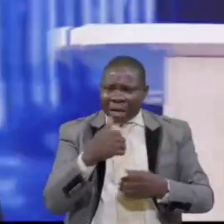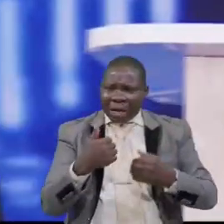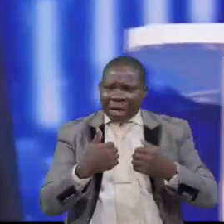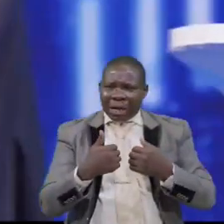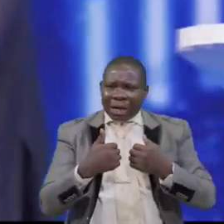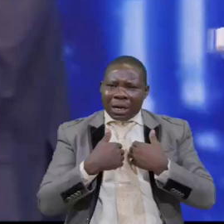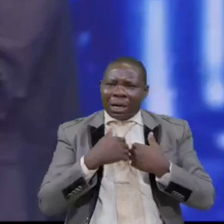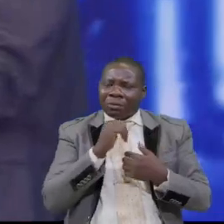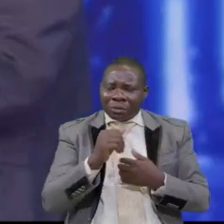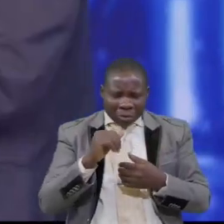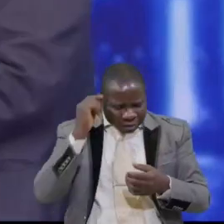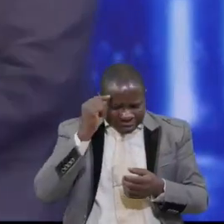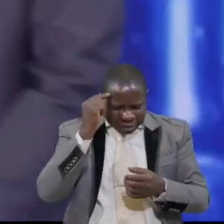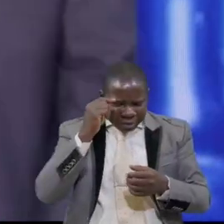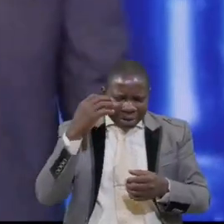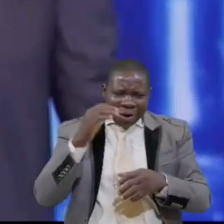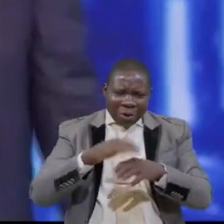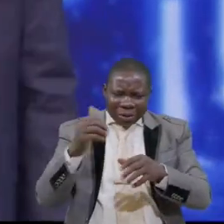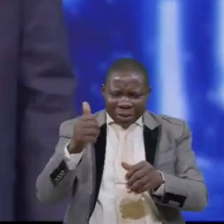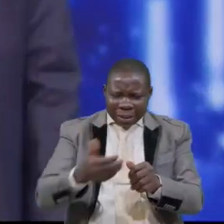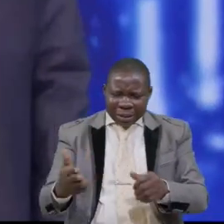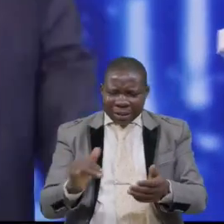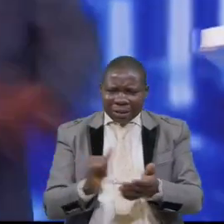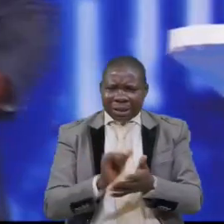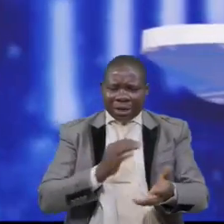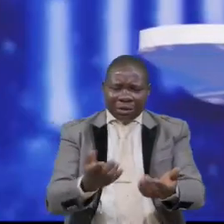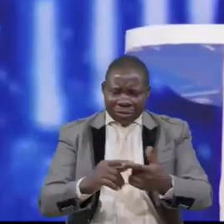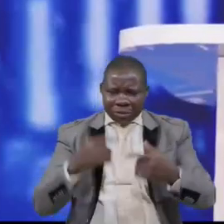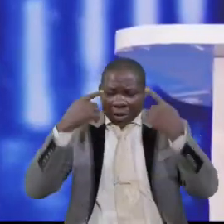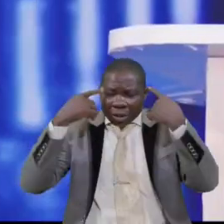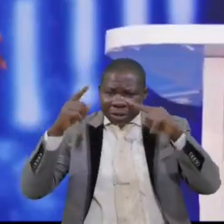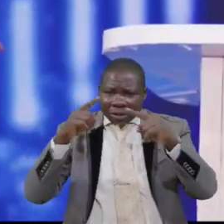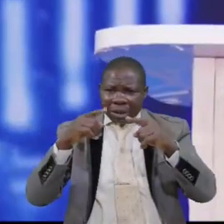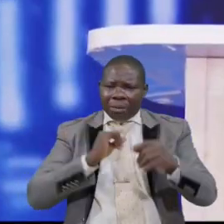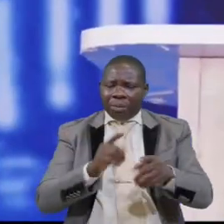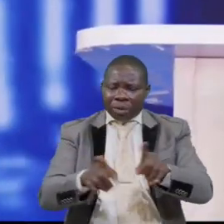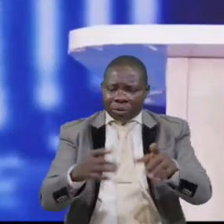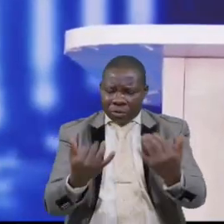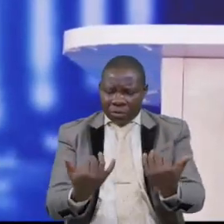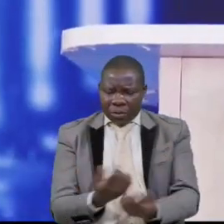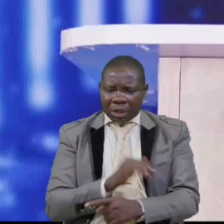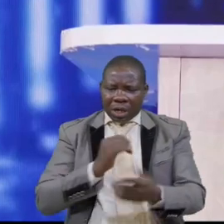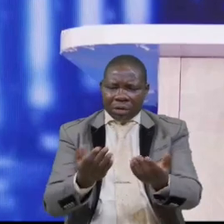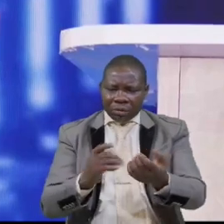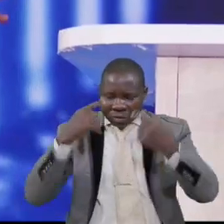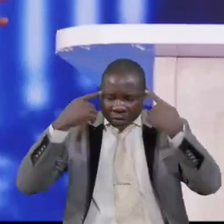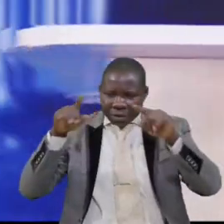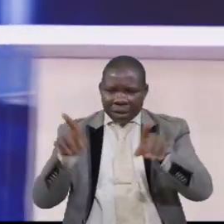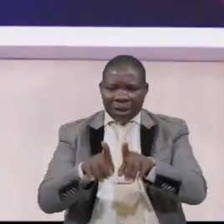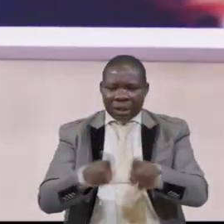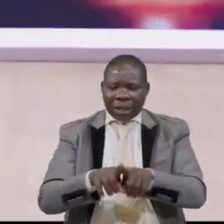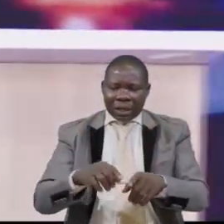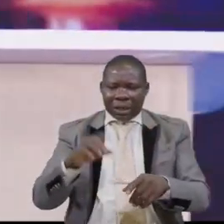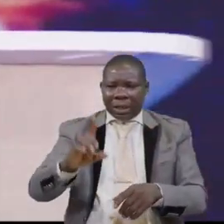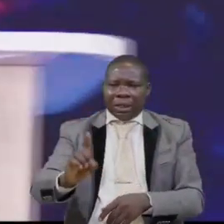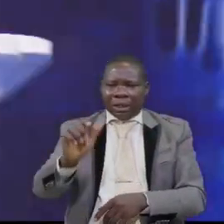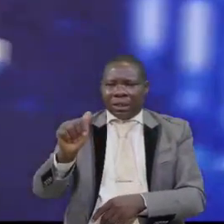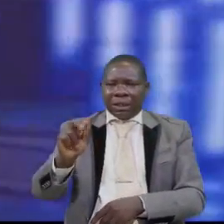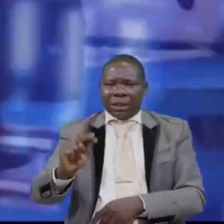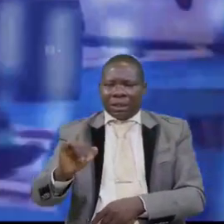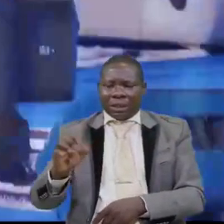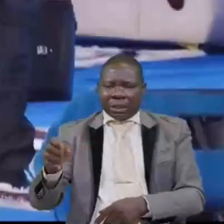resta jamais sur place mais je veis exceller ah le D tu as la décision et la dévotion le